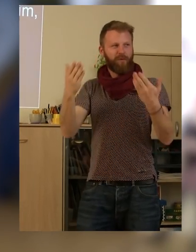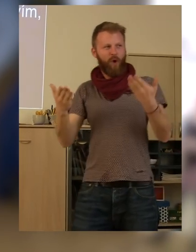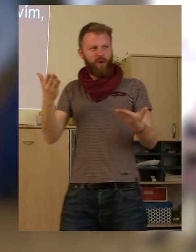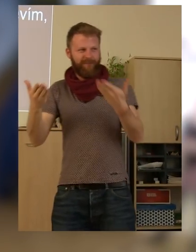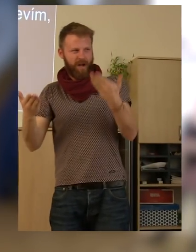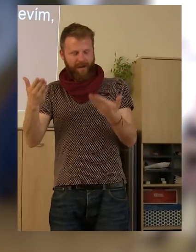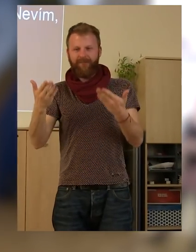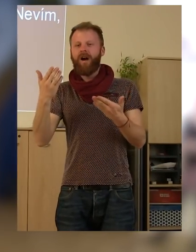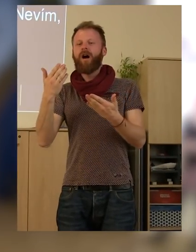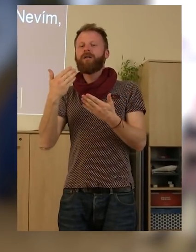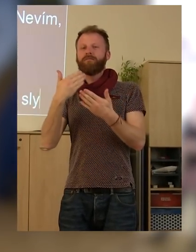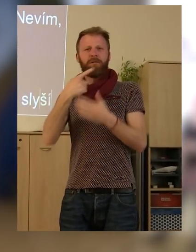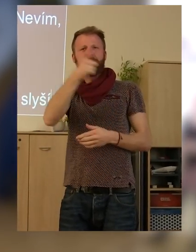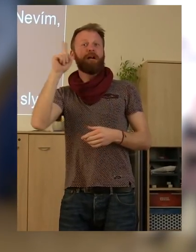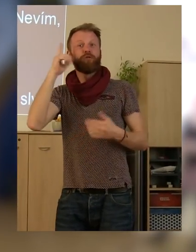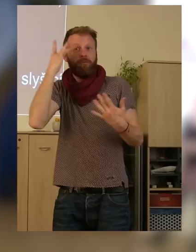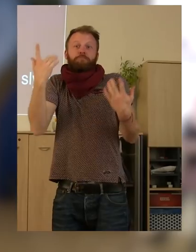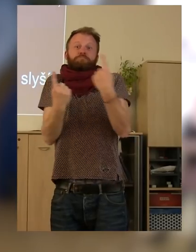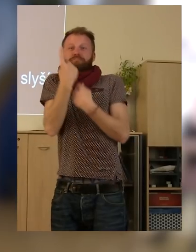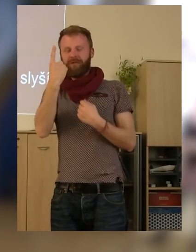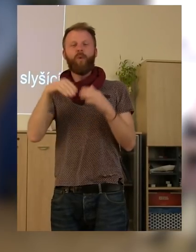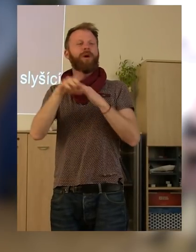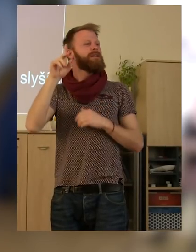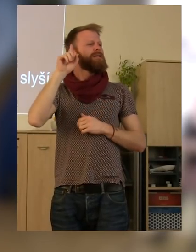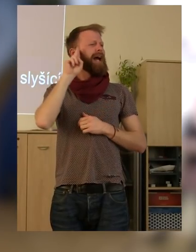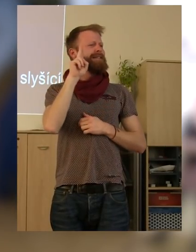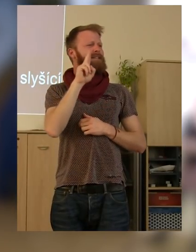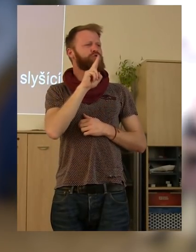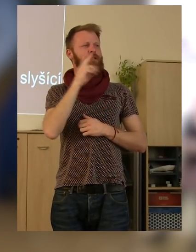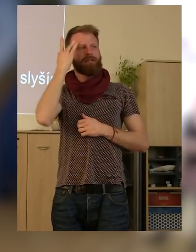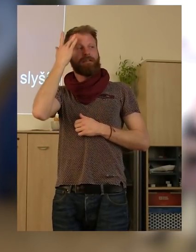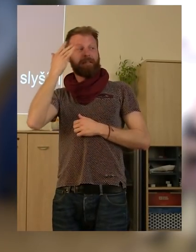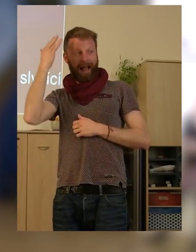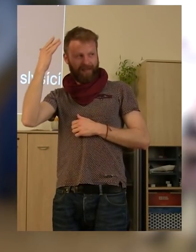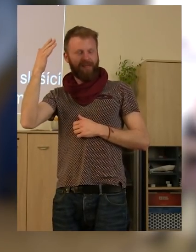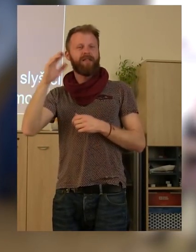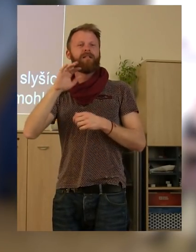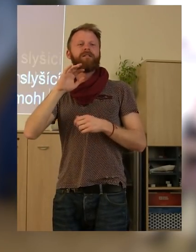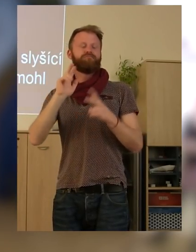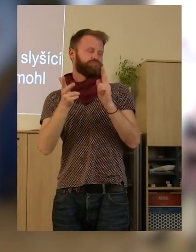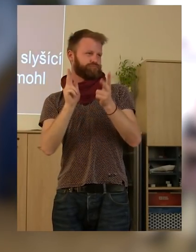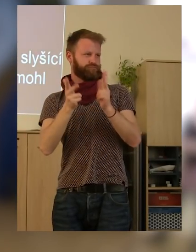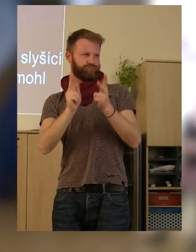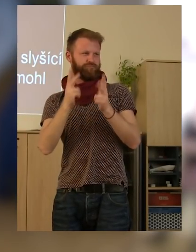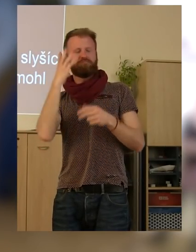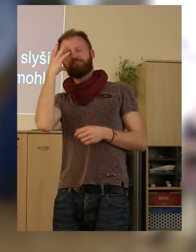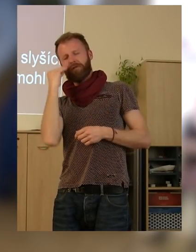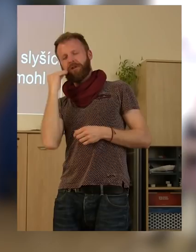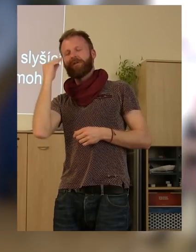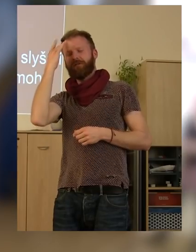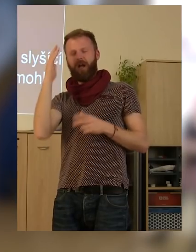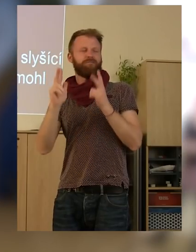Máte slyšící i neslyšící klienty, jste říkal. Mohli byste třeba zkusit nějak porovnat, s čím přicházejí